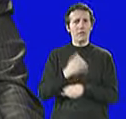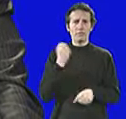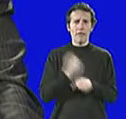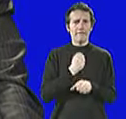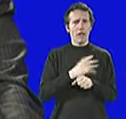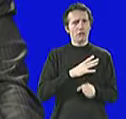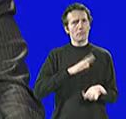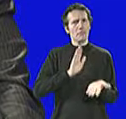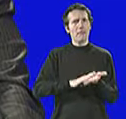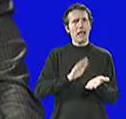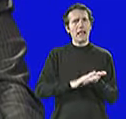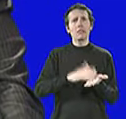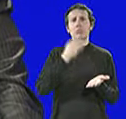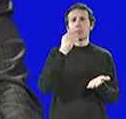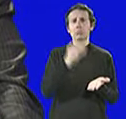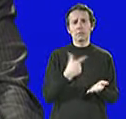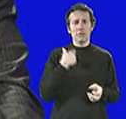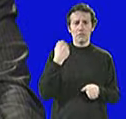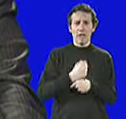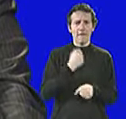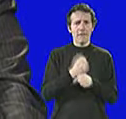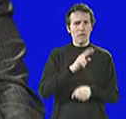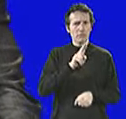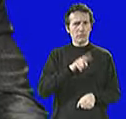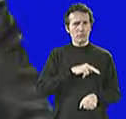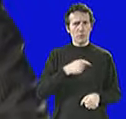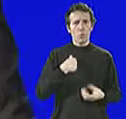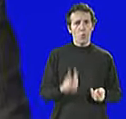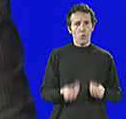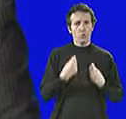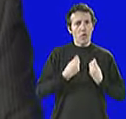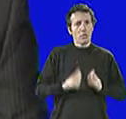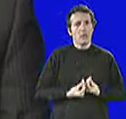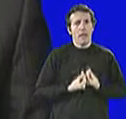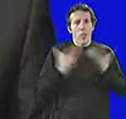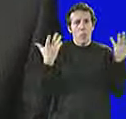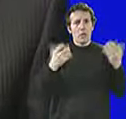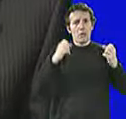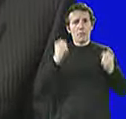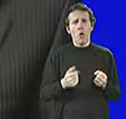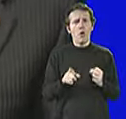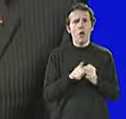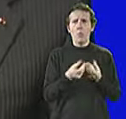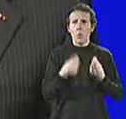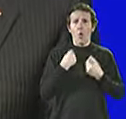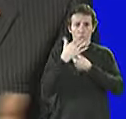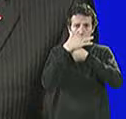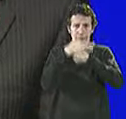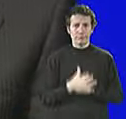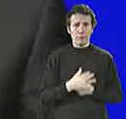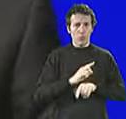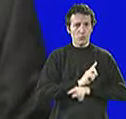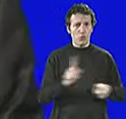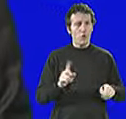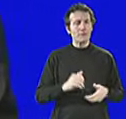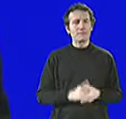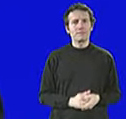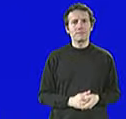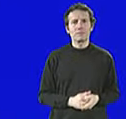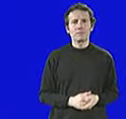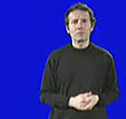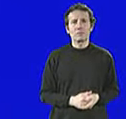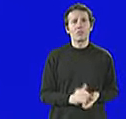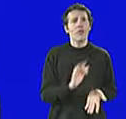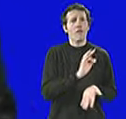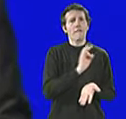mérite. Elle veut que son travail soit une source d'émancipation et non d'aliénation. Eh bien, cette France,